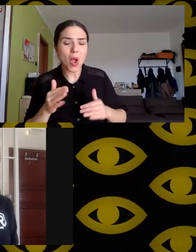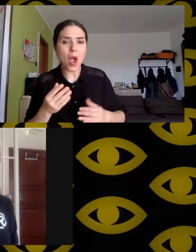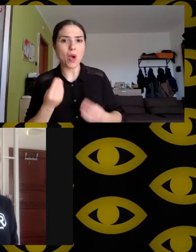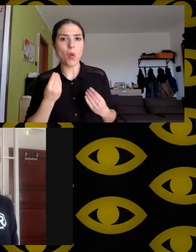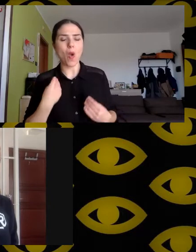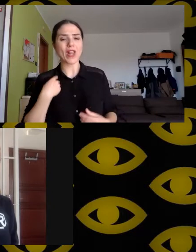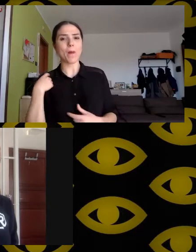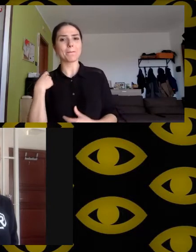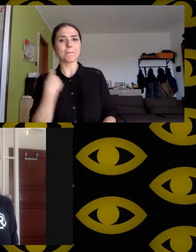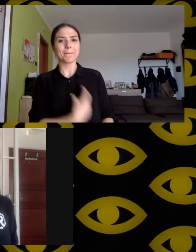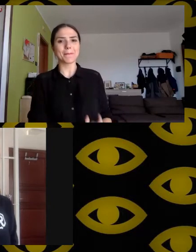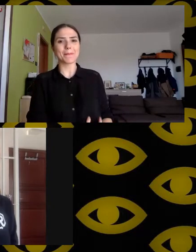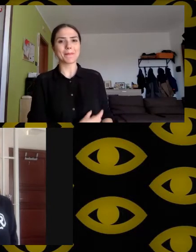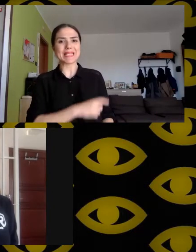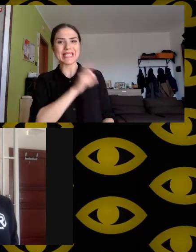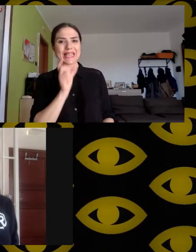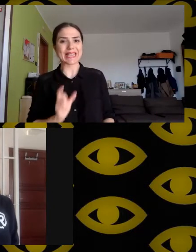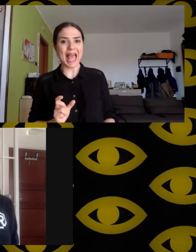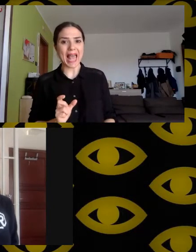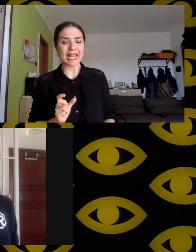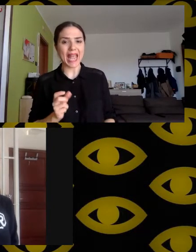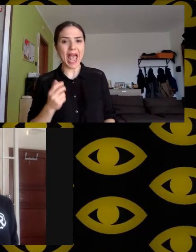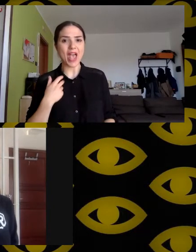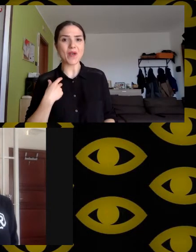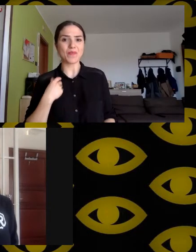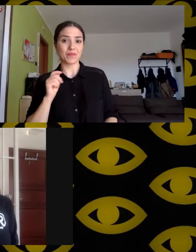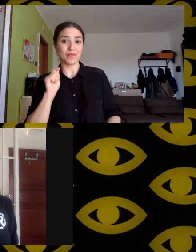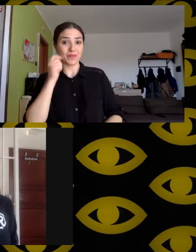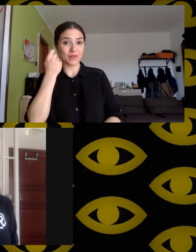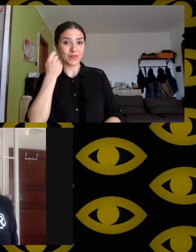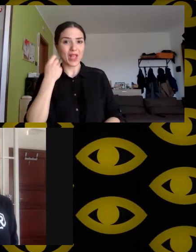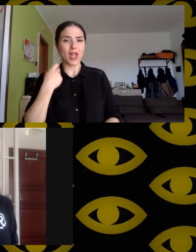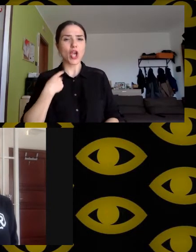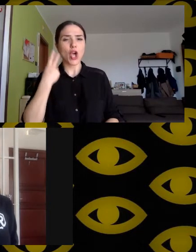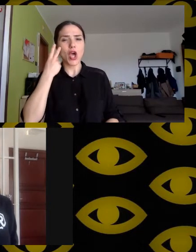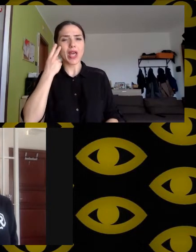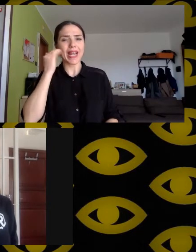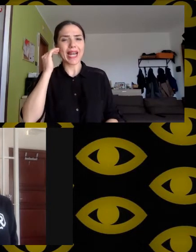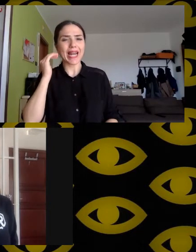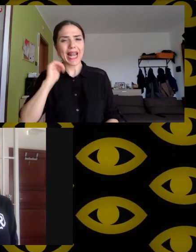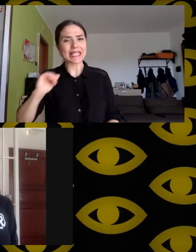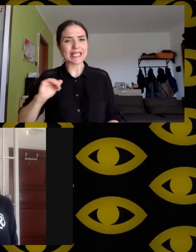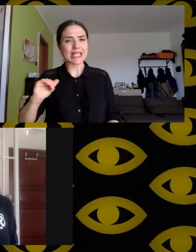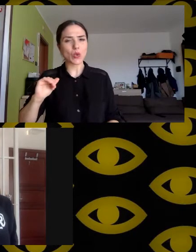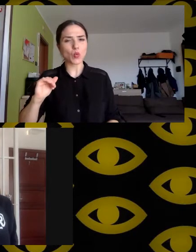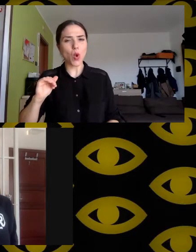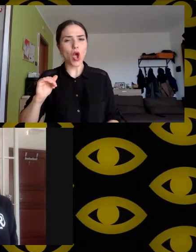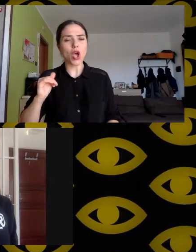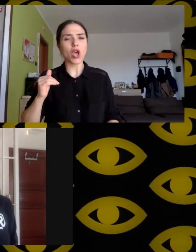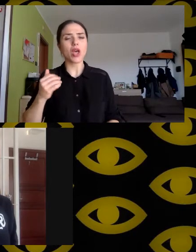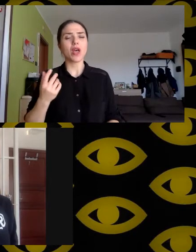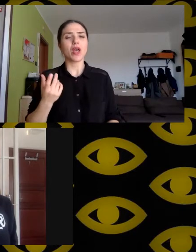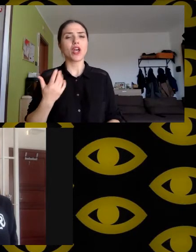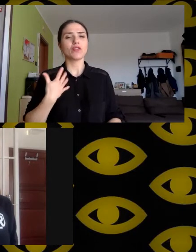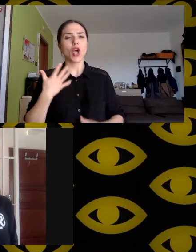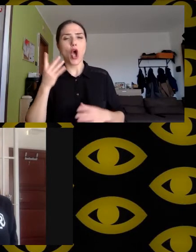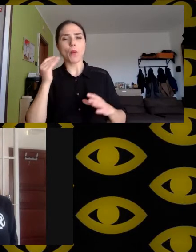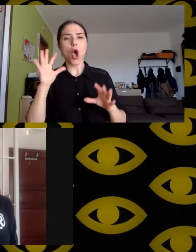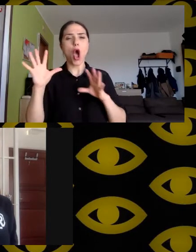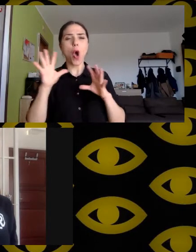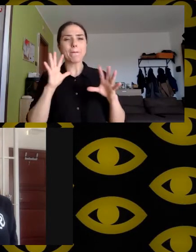e il mio residuo era fatto di ombre. E quindi la mia disinvoltura nel muovermi, che in realtà